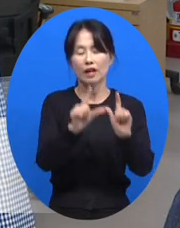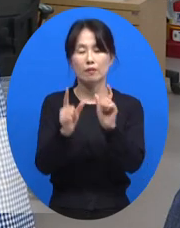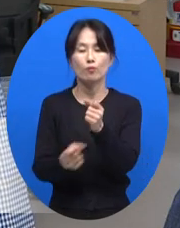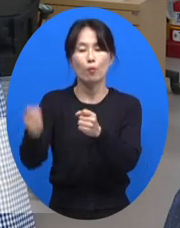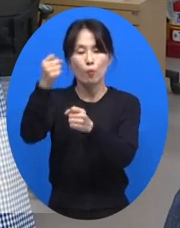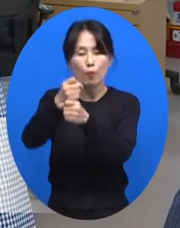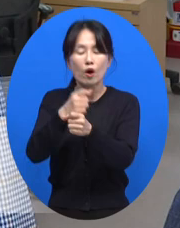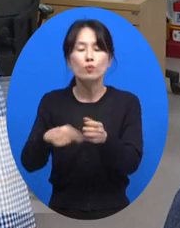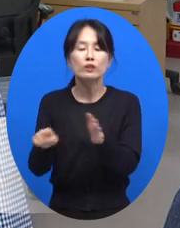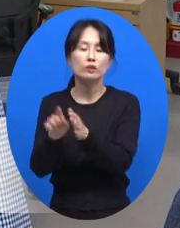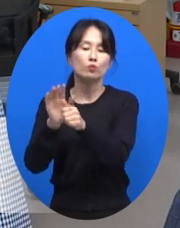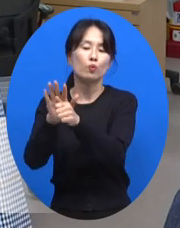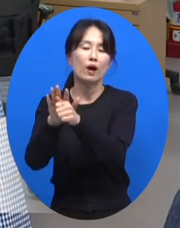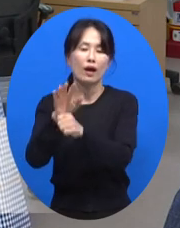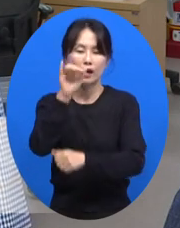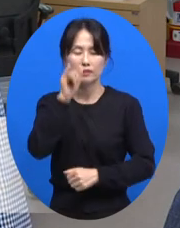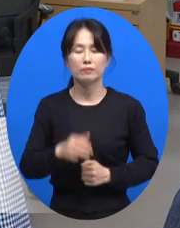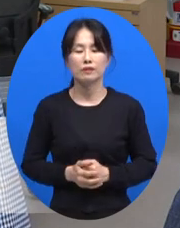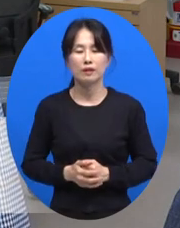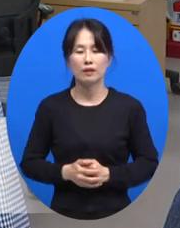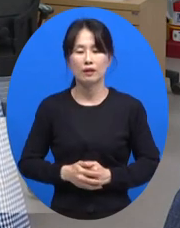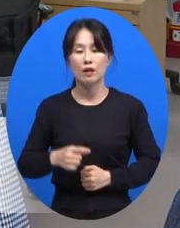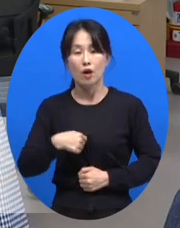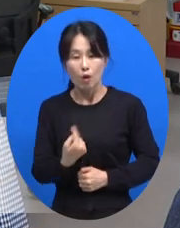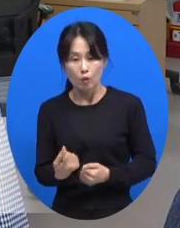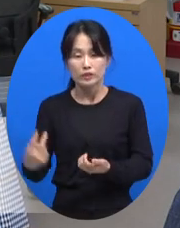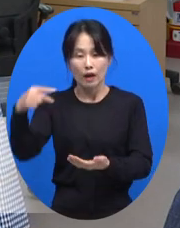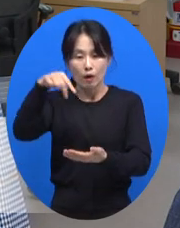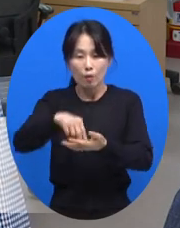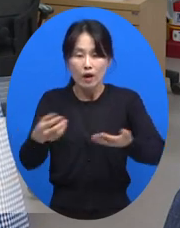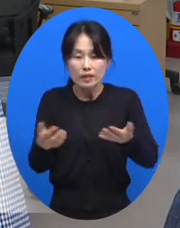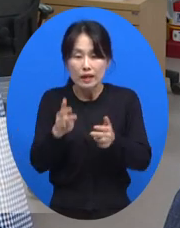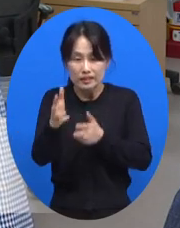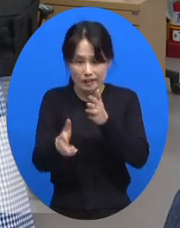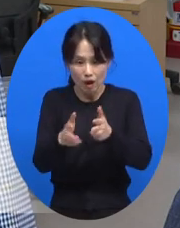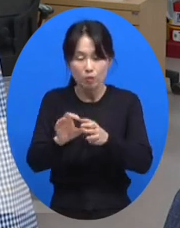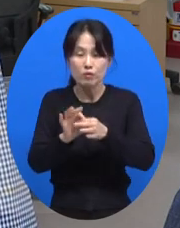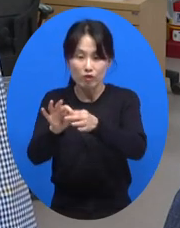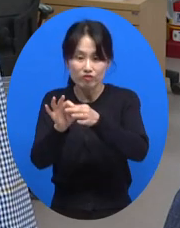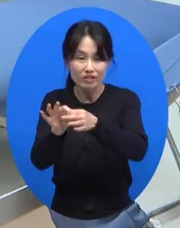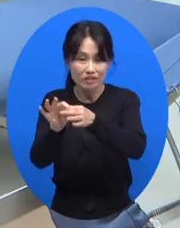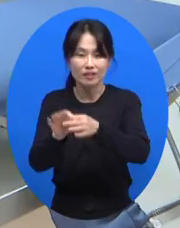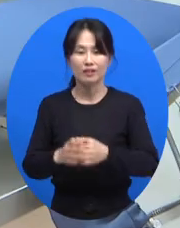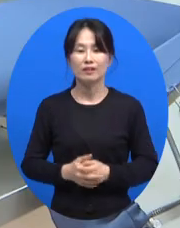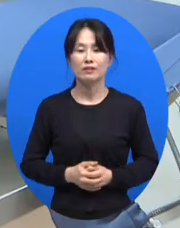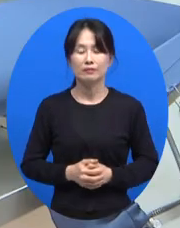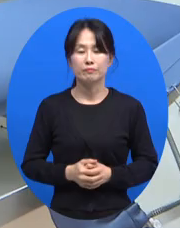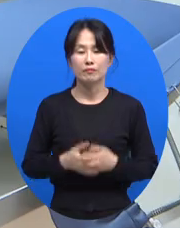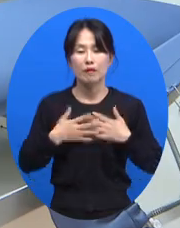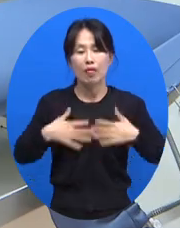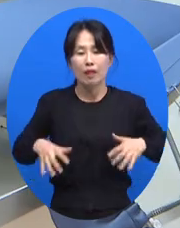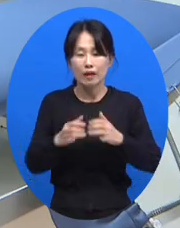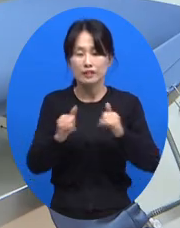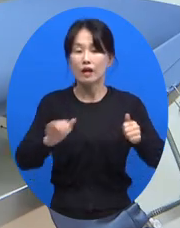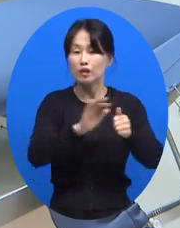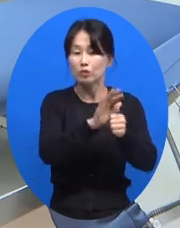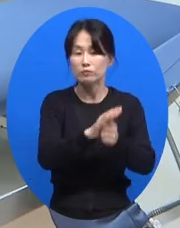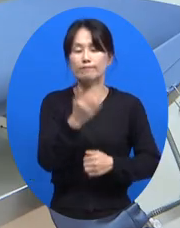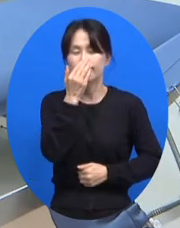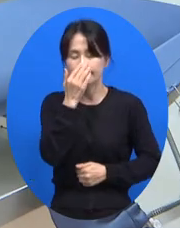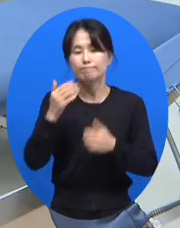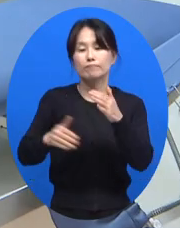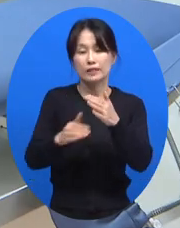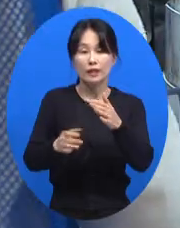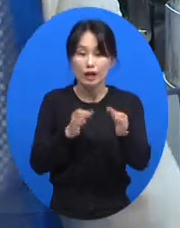할 수 있도록 도와주고 있습니다. 또 자활근로 사업으로 연계 추진하여 취약계층을 돕는 이